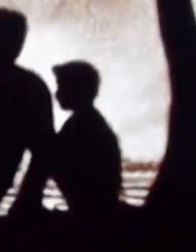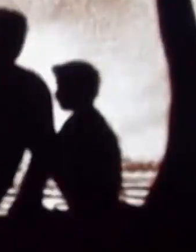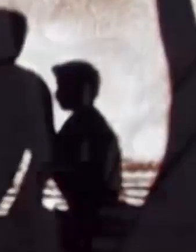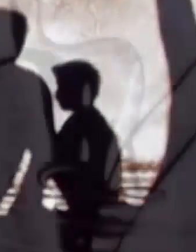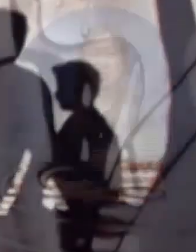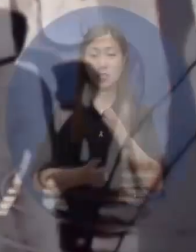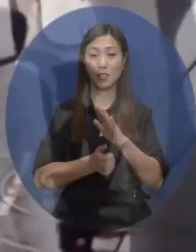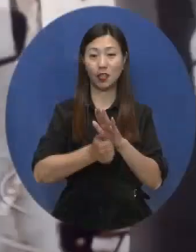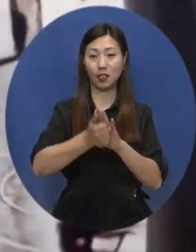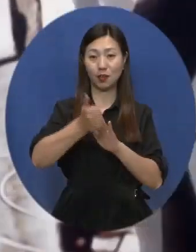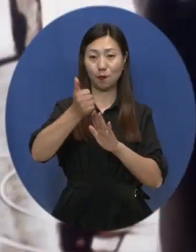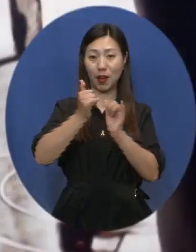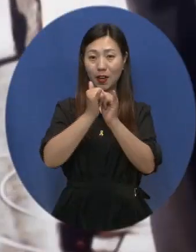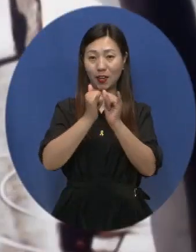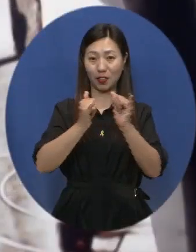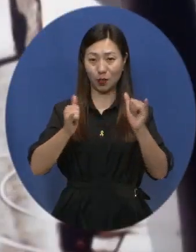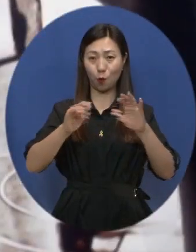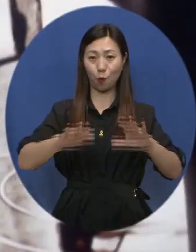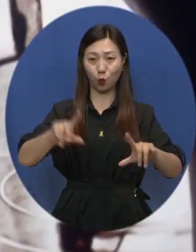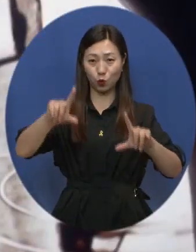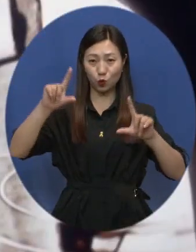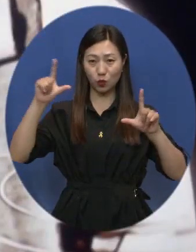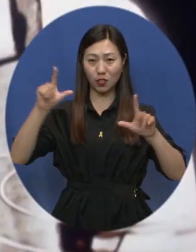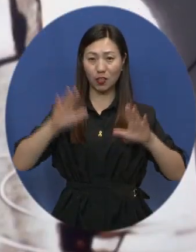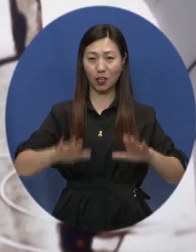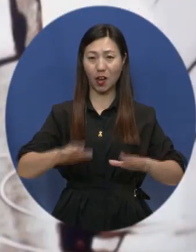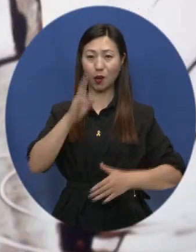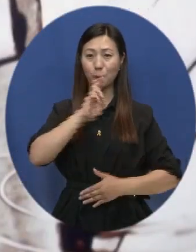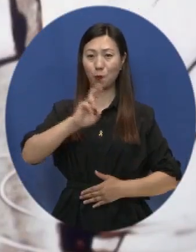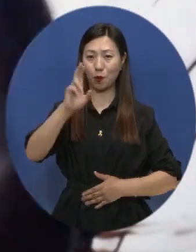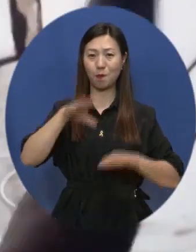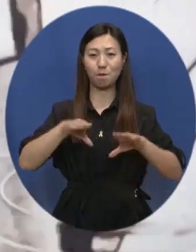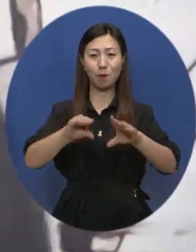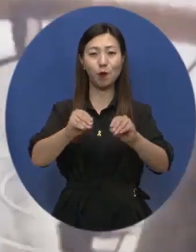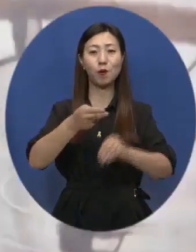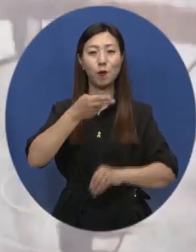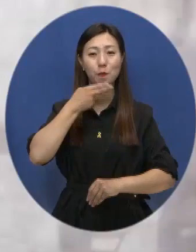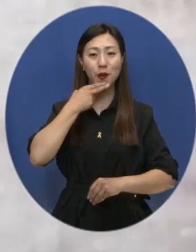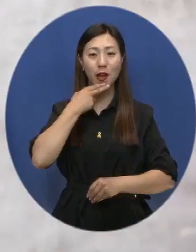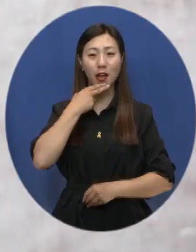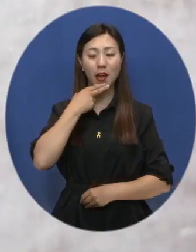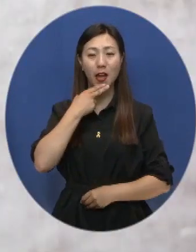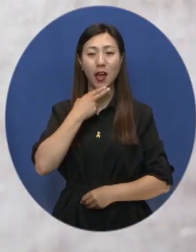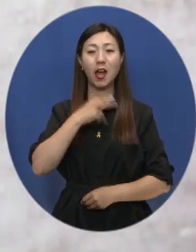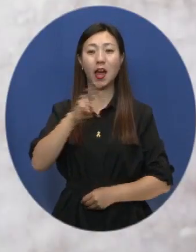희망인 오늘의 주인공, 나의 노래는 멈추지 않는다, 가수 김혁건.